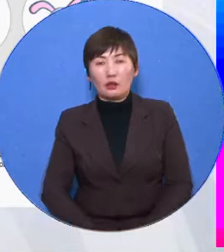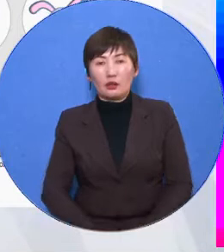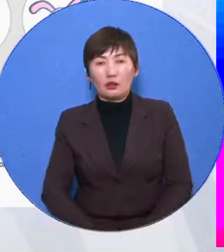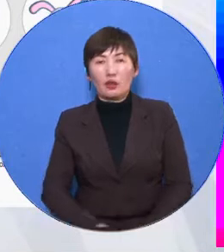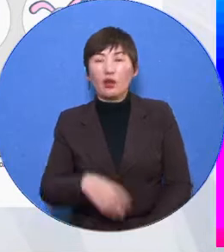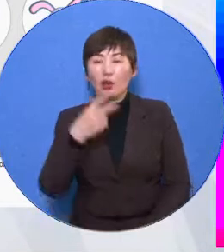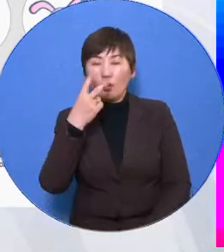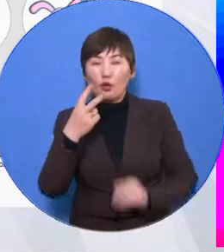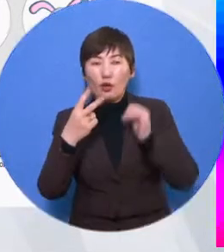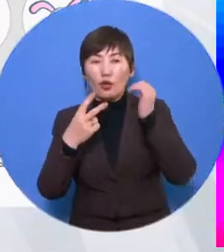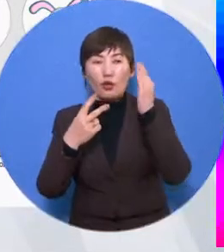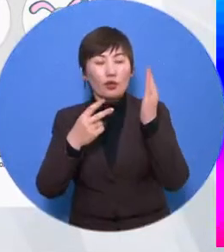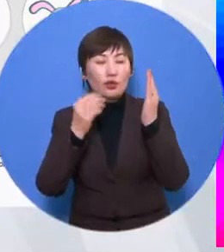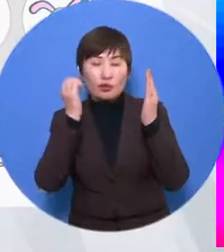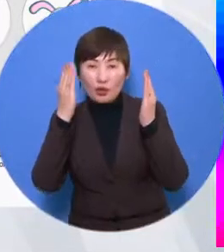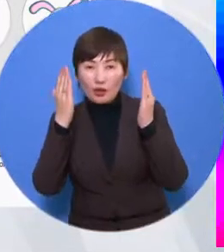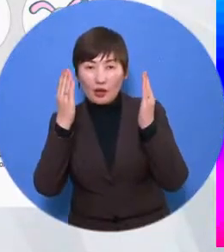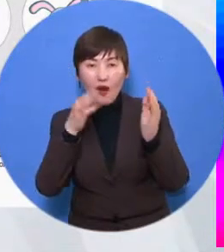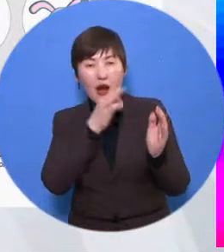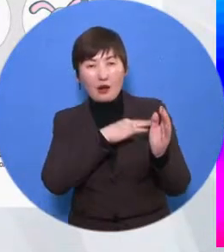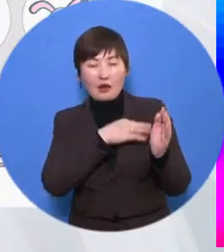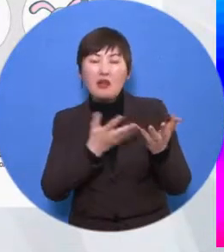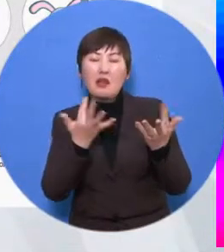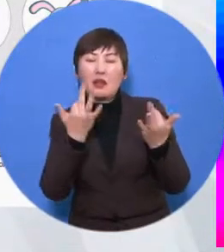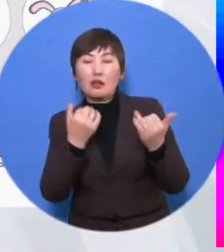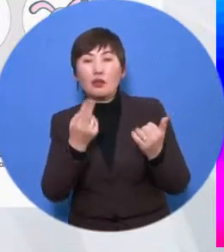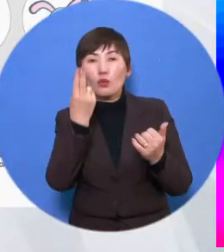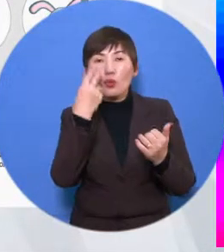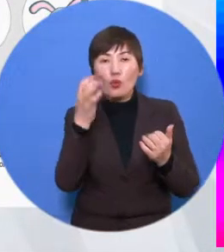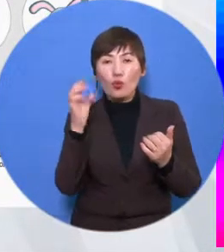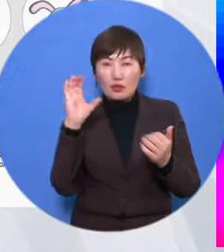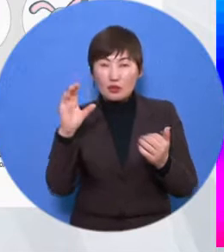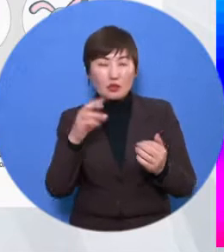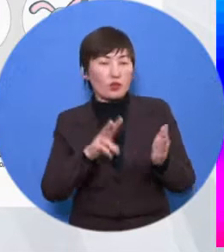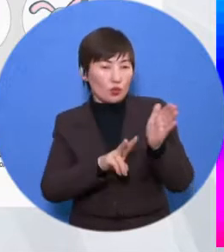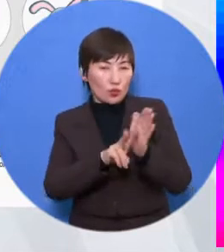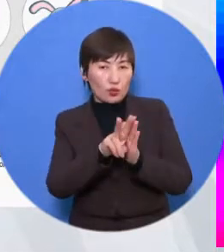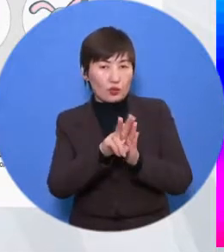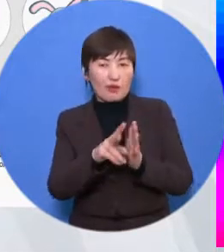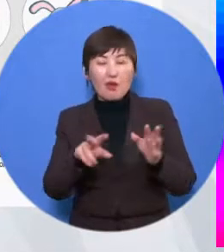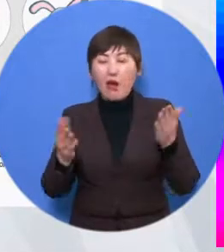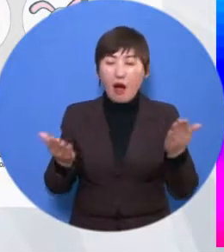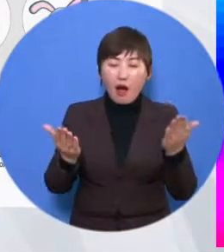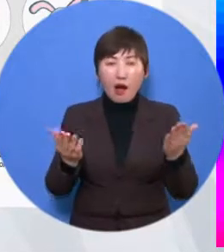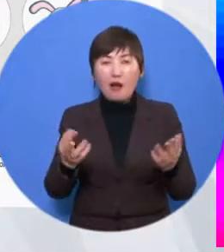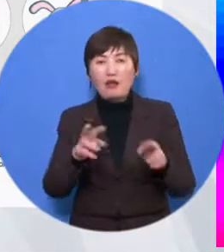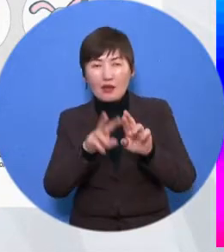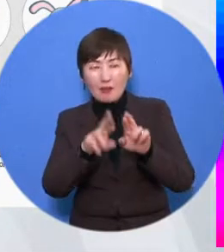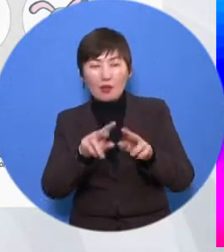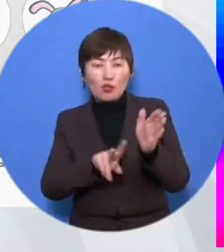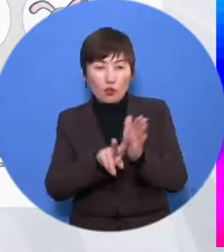хоёр тол ашиглан хэд хэдэн дүрс үүсгэж болохыг туршиж үзээд ямар байрлалд хичнээн дүрс үүсэж байгааг тэмдэглээрэй.